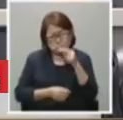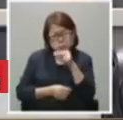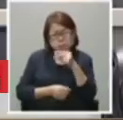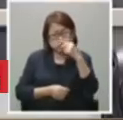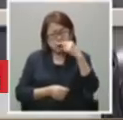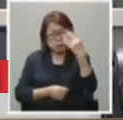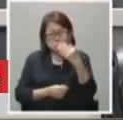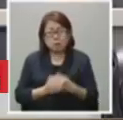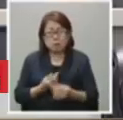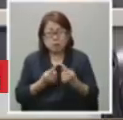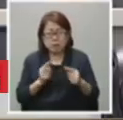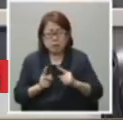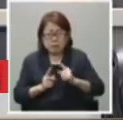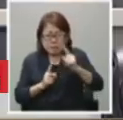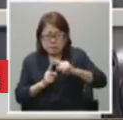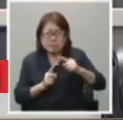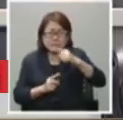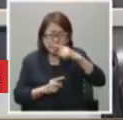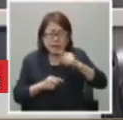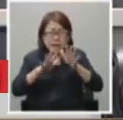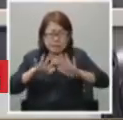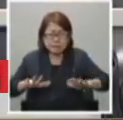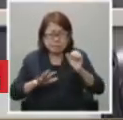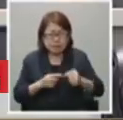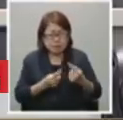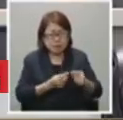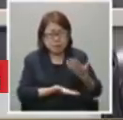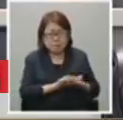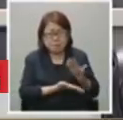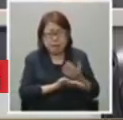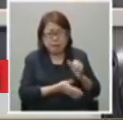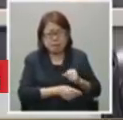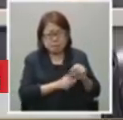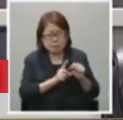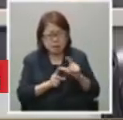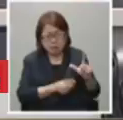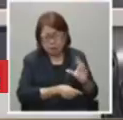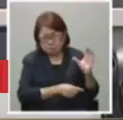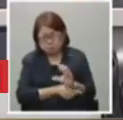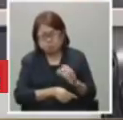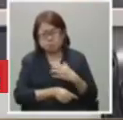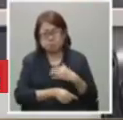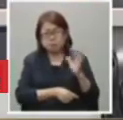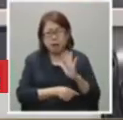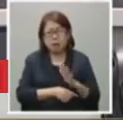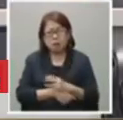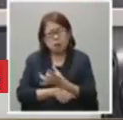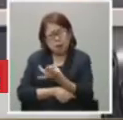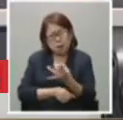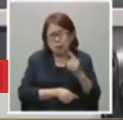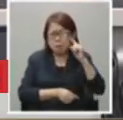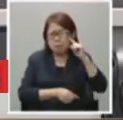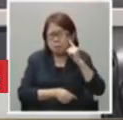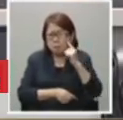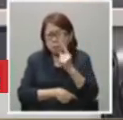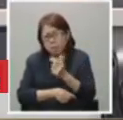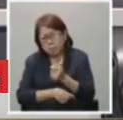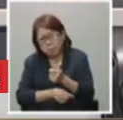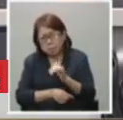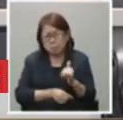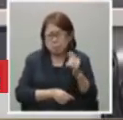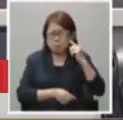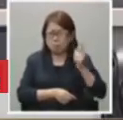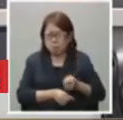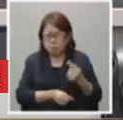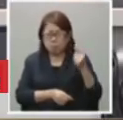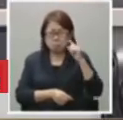ป็นเพชรเม็ดงามของอาเซียนเขาก็ไม่เสี่ยงเอาเงินแสนล้านมาไว้ในประเทศที่มีความเสี่ยงทางด้านการเมืองและอะไรที่ไม่แน่นอนก็เนี่ยท่านประธานครับ